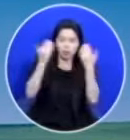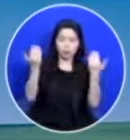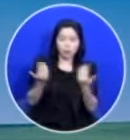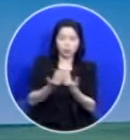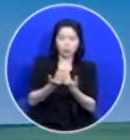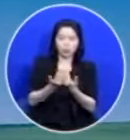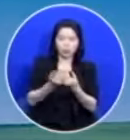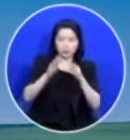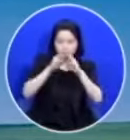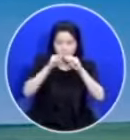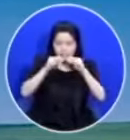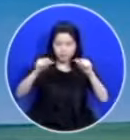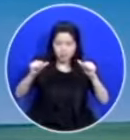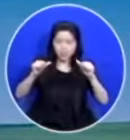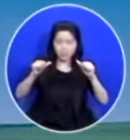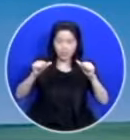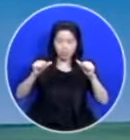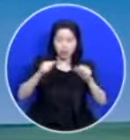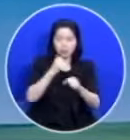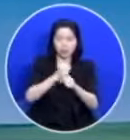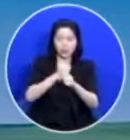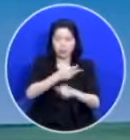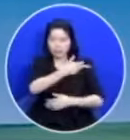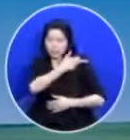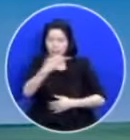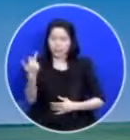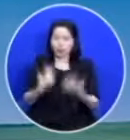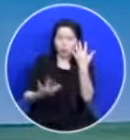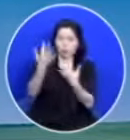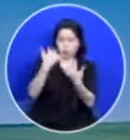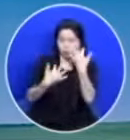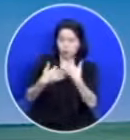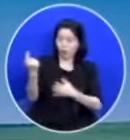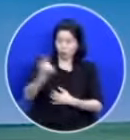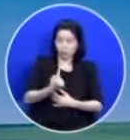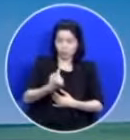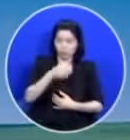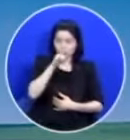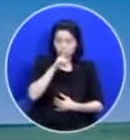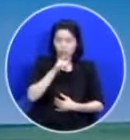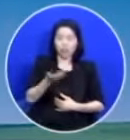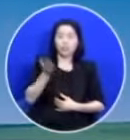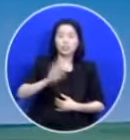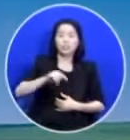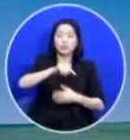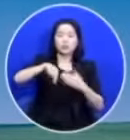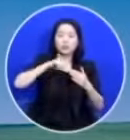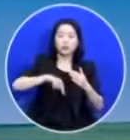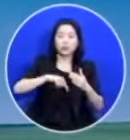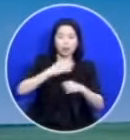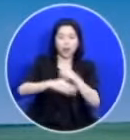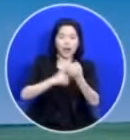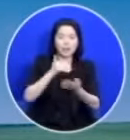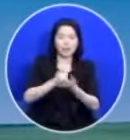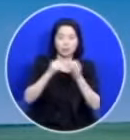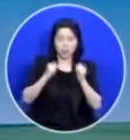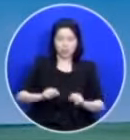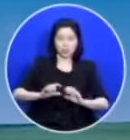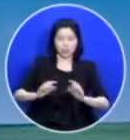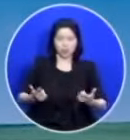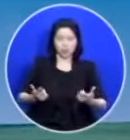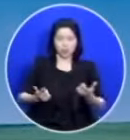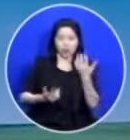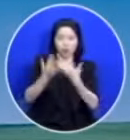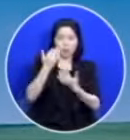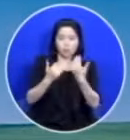한재로 만드는 큰 불이 지나갔습니다 그 속에도 하나님은 계시지 않았어요 불에